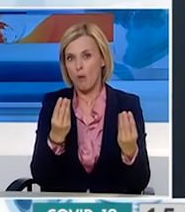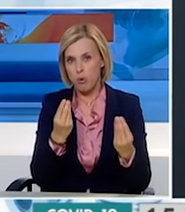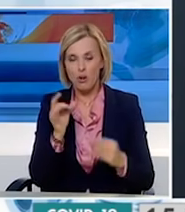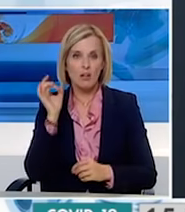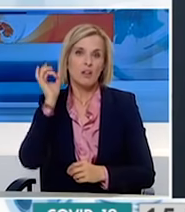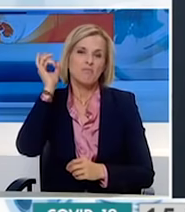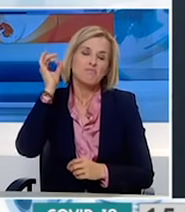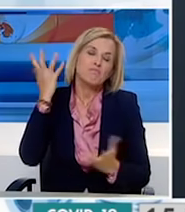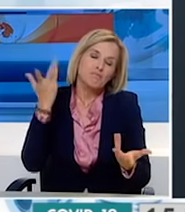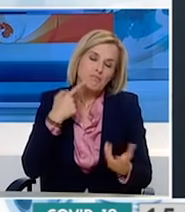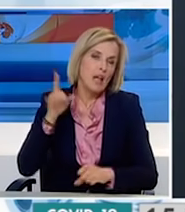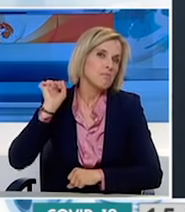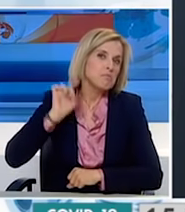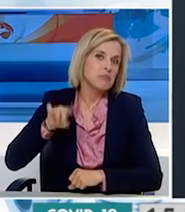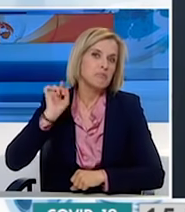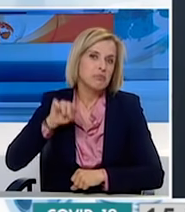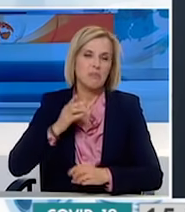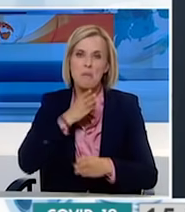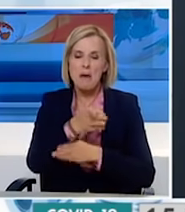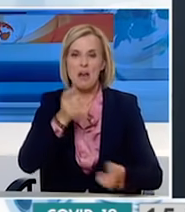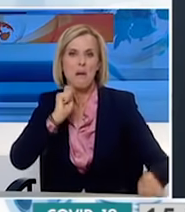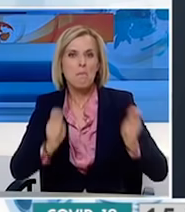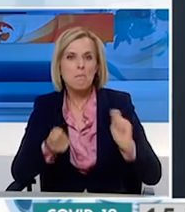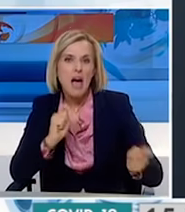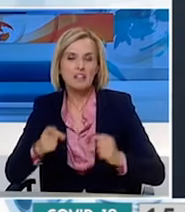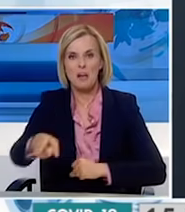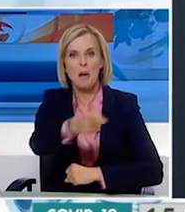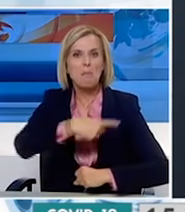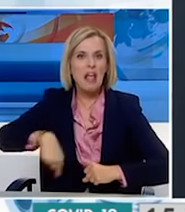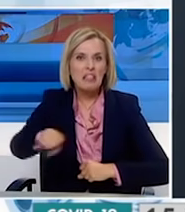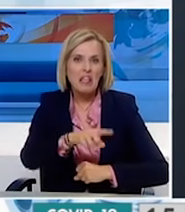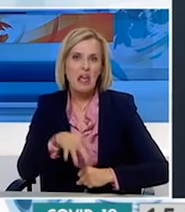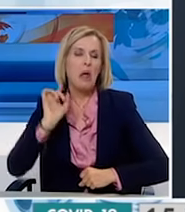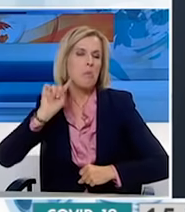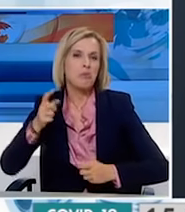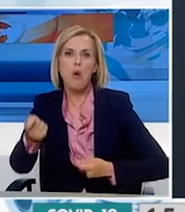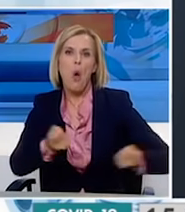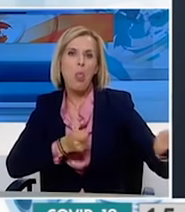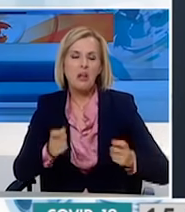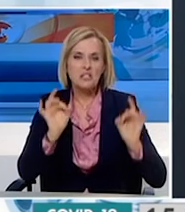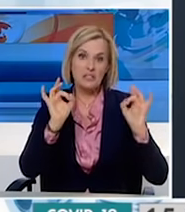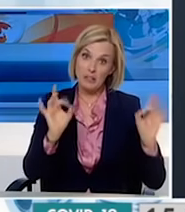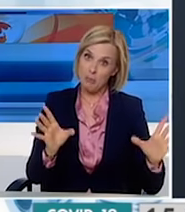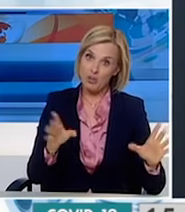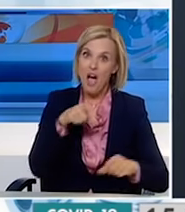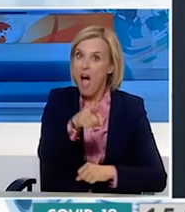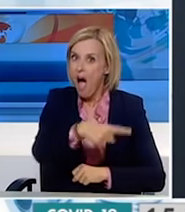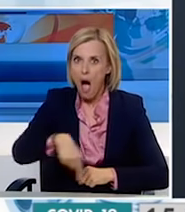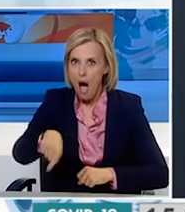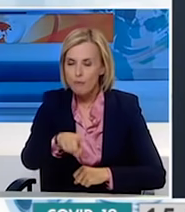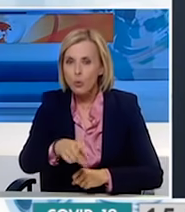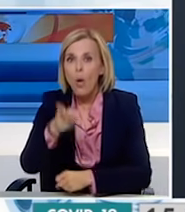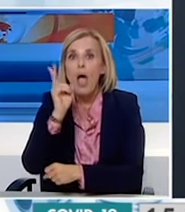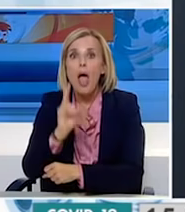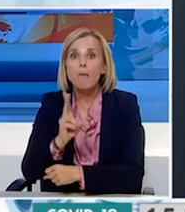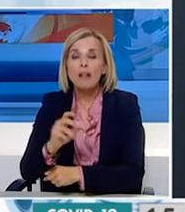προσπάθεια συγκεντρώνονται χωρίς μέτρα προφύλαξης, αγνώντας τις οδηγίες προστασίας στις διάφορες πλατείες. Αυτό που κάνουν είναι να θέτουν σε κίνδυνο τη